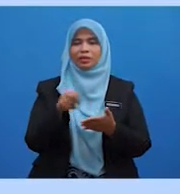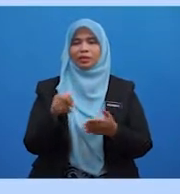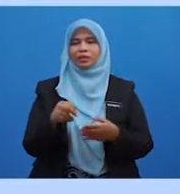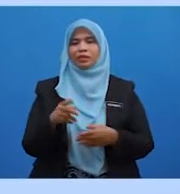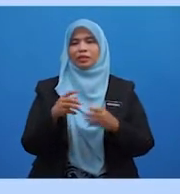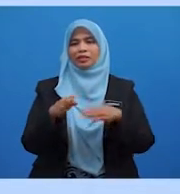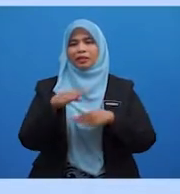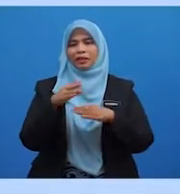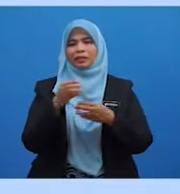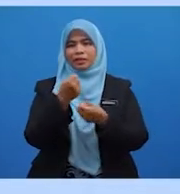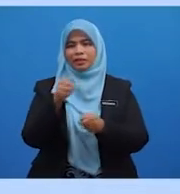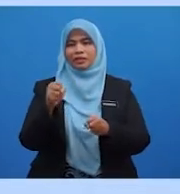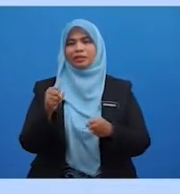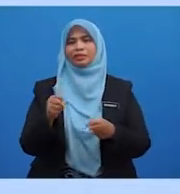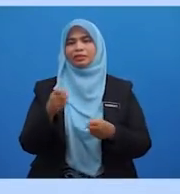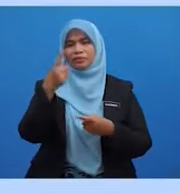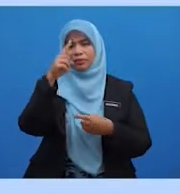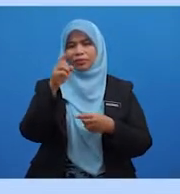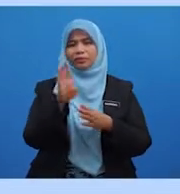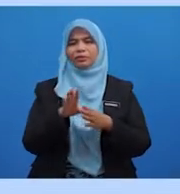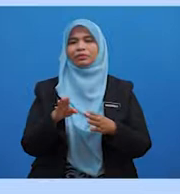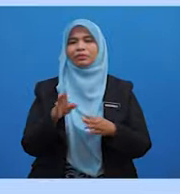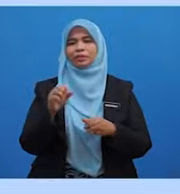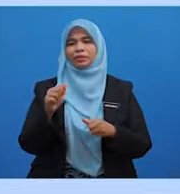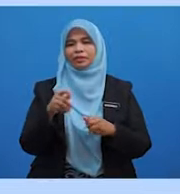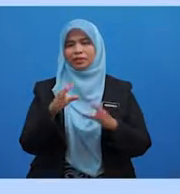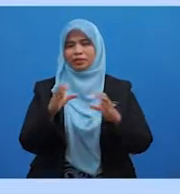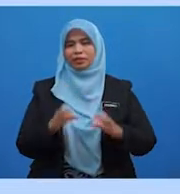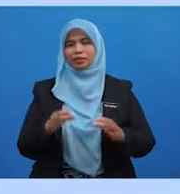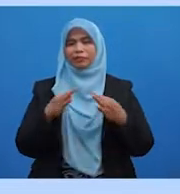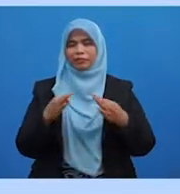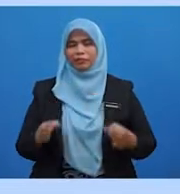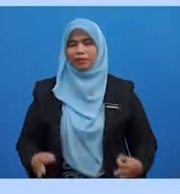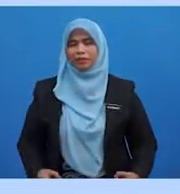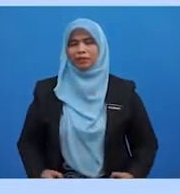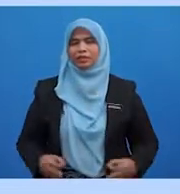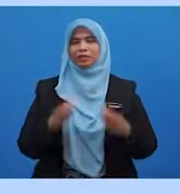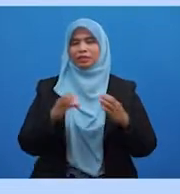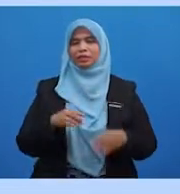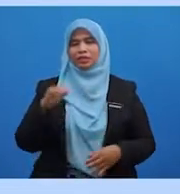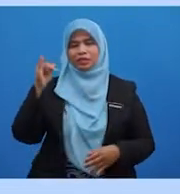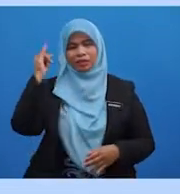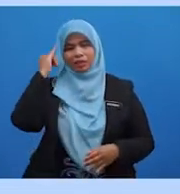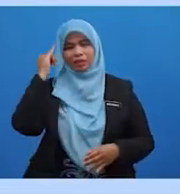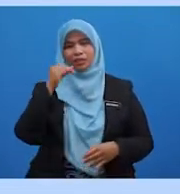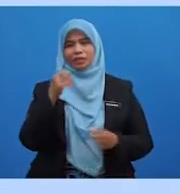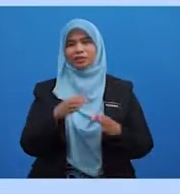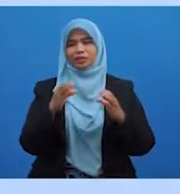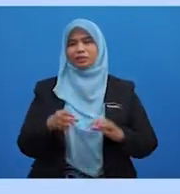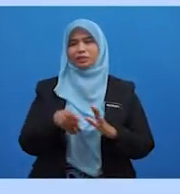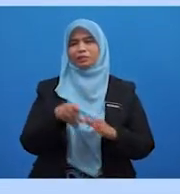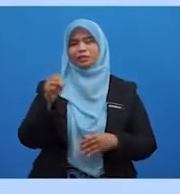tahap kesediaan fisiologi untuk beraksi secara fizikal, secara intelek atau secara